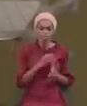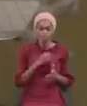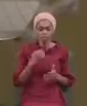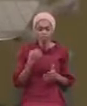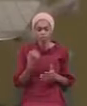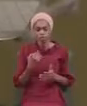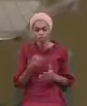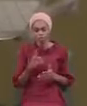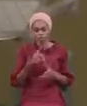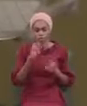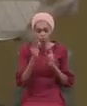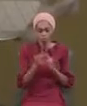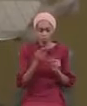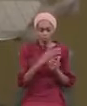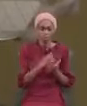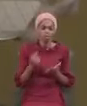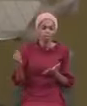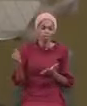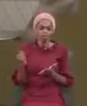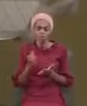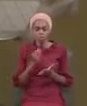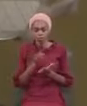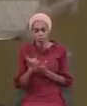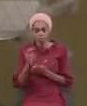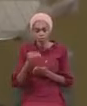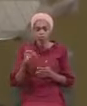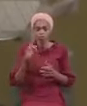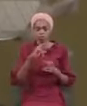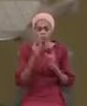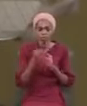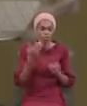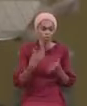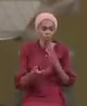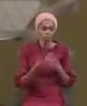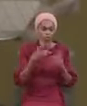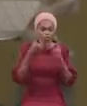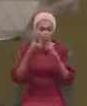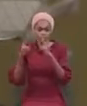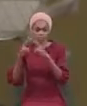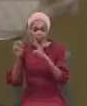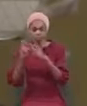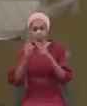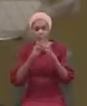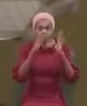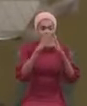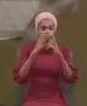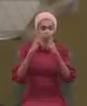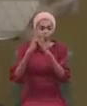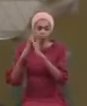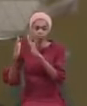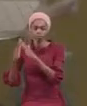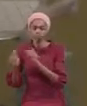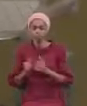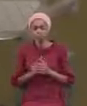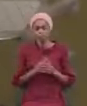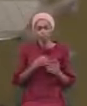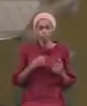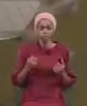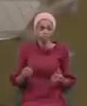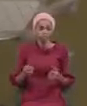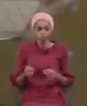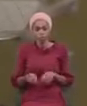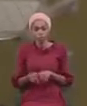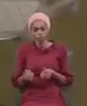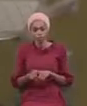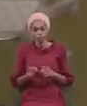soit dans la ville comme dans les villages aussi pas seulement ça c'est aussi la manifestation que les païens c'est les étrangers comme la Bible N a pris